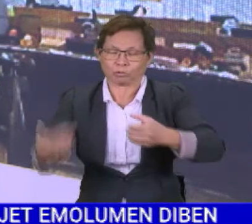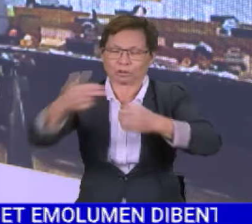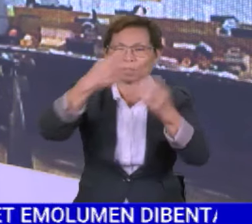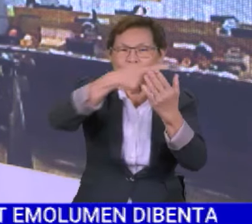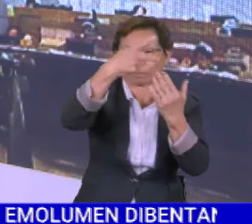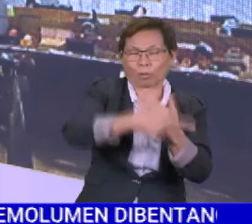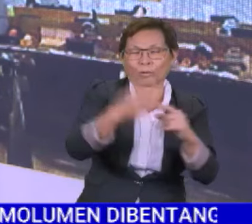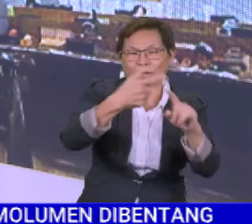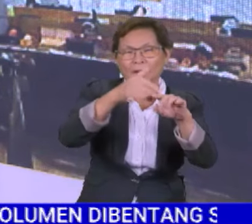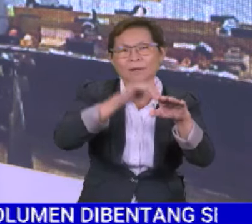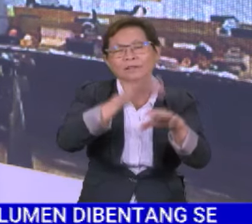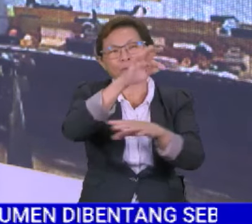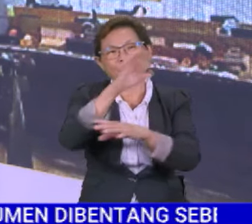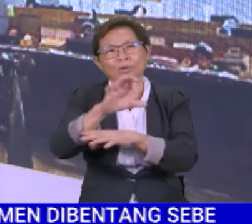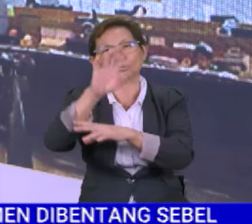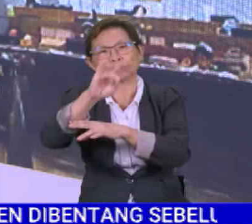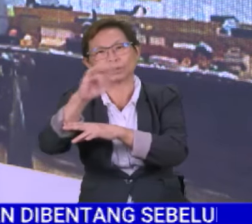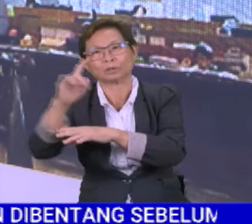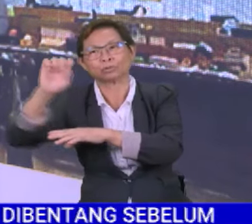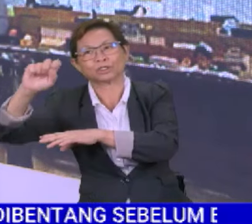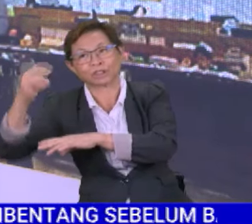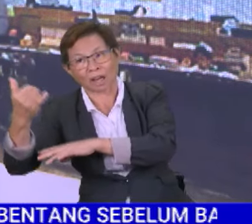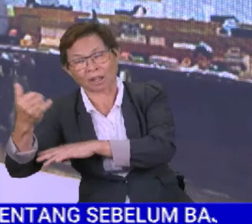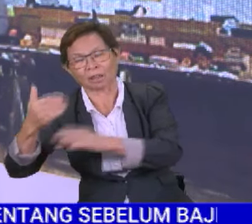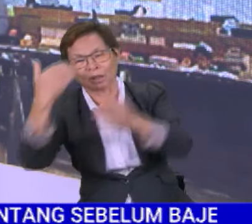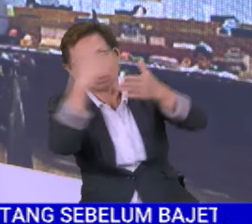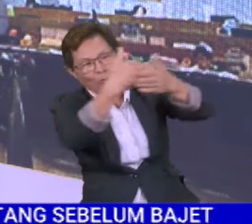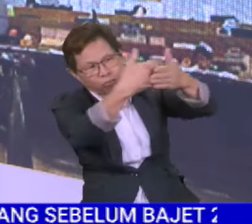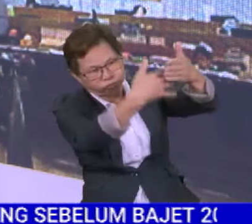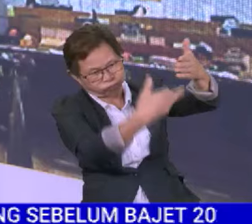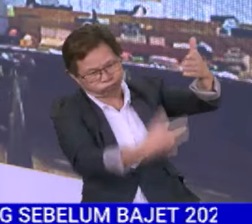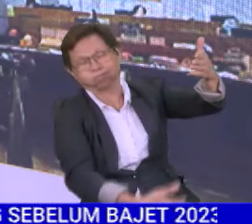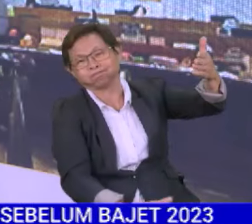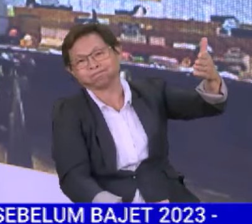daripada 971 syarikat yang tersenarai.